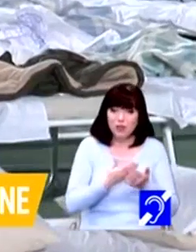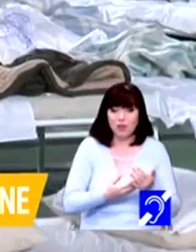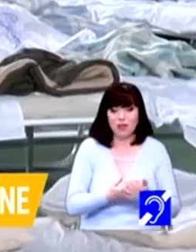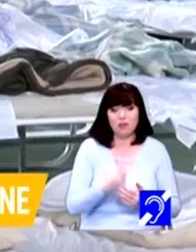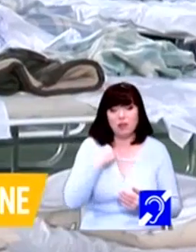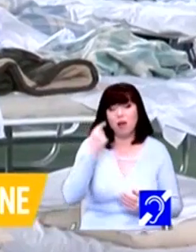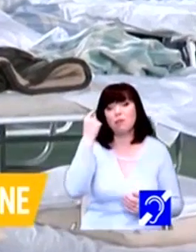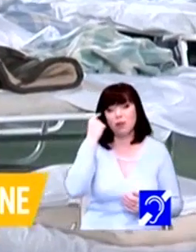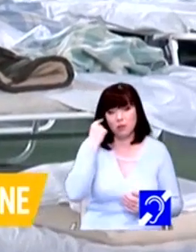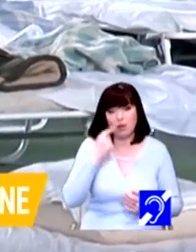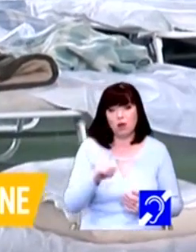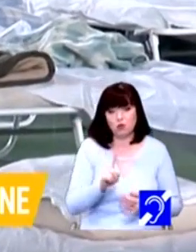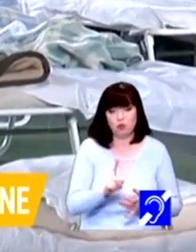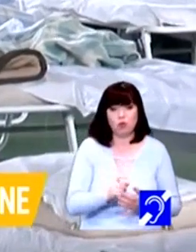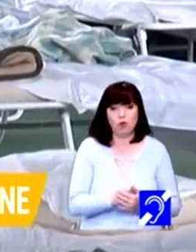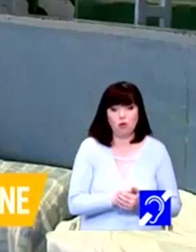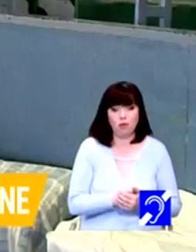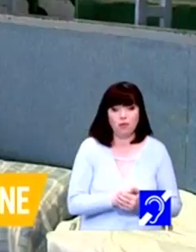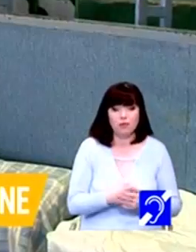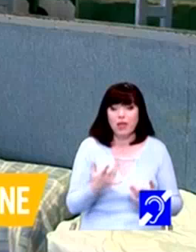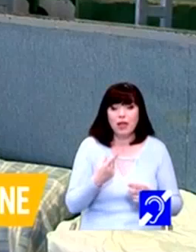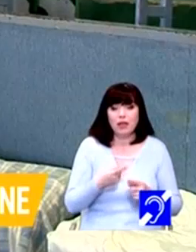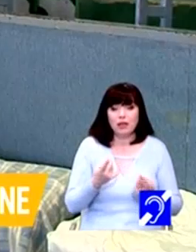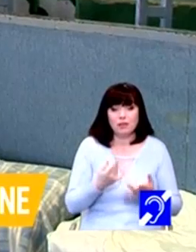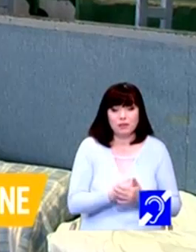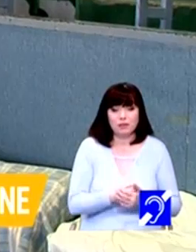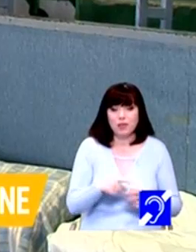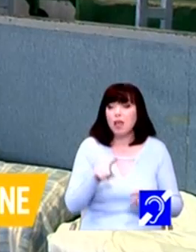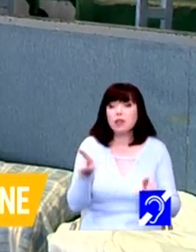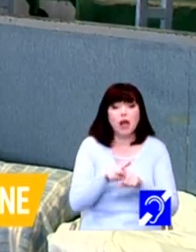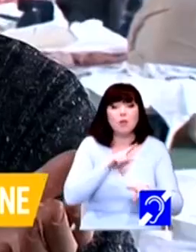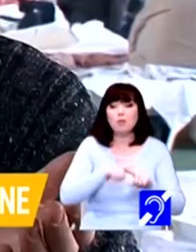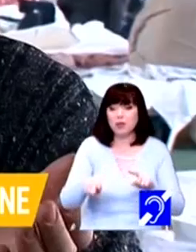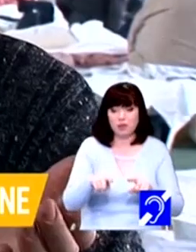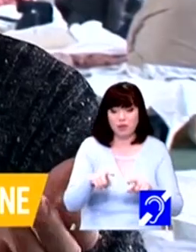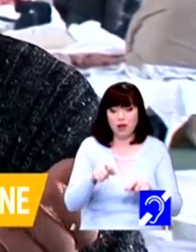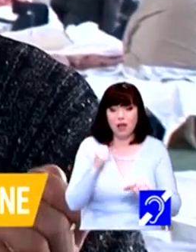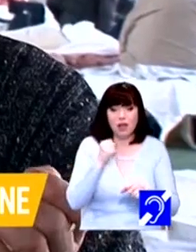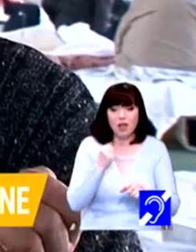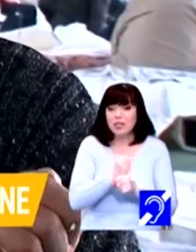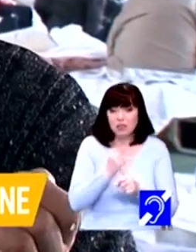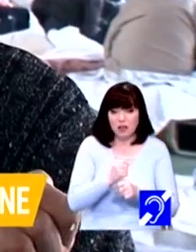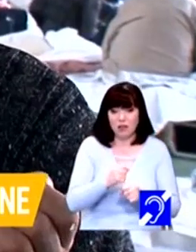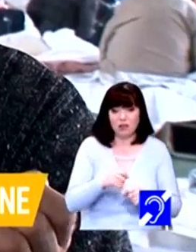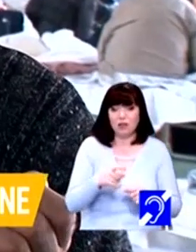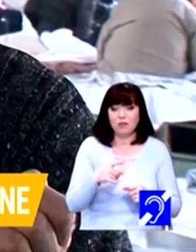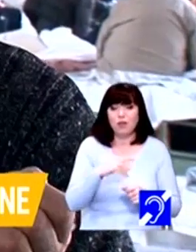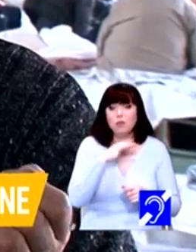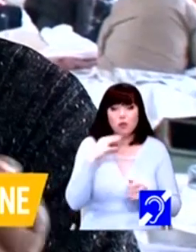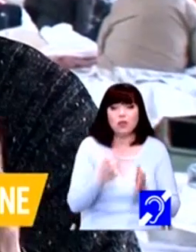ну, я понимаю, что тоже это в кратчайшие сроки сделалось. Много людям не